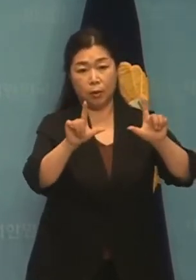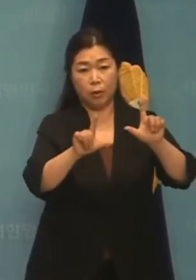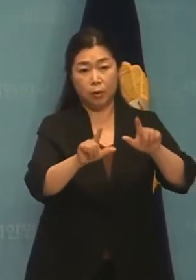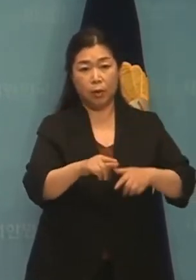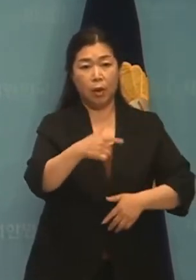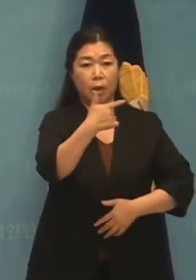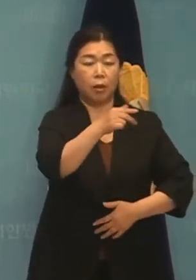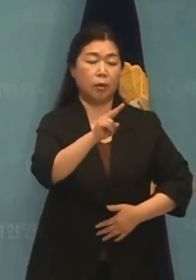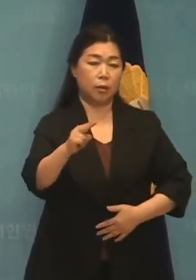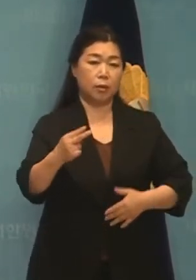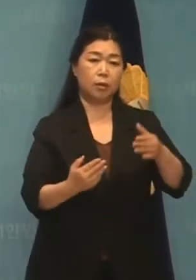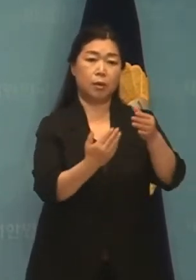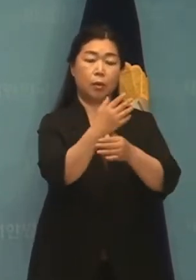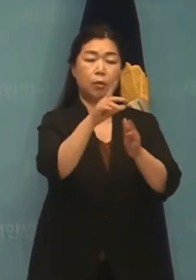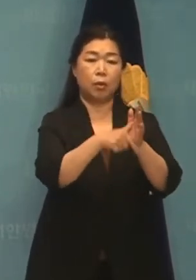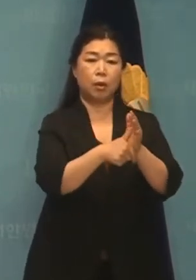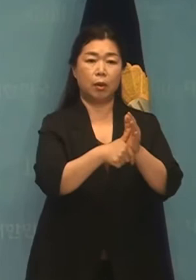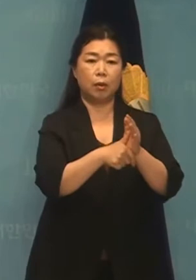LH 사태에서